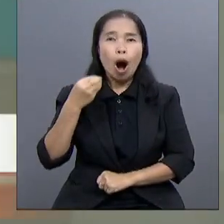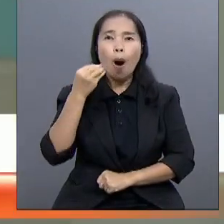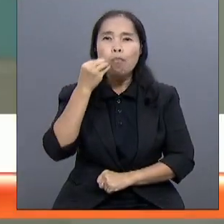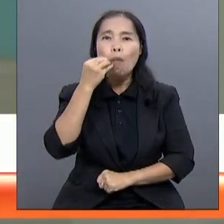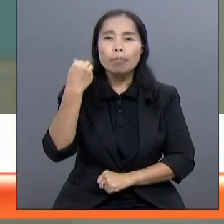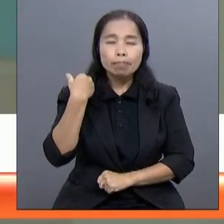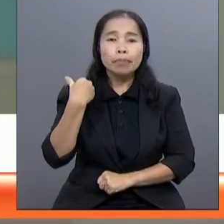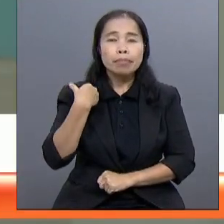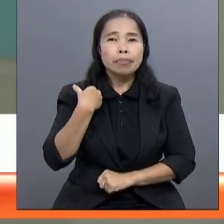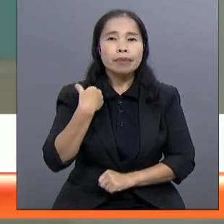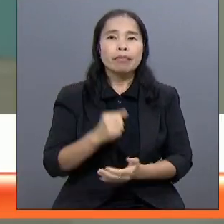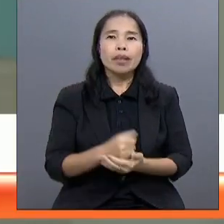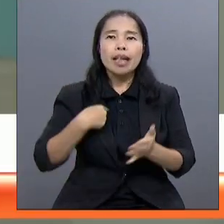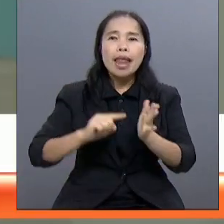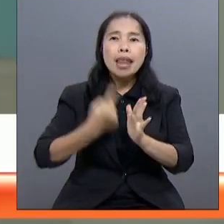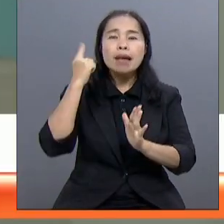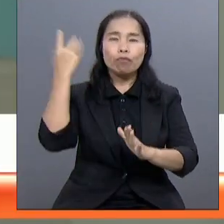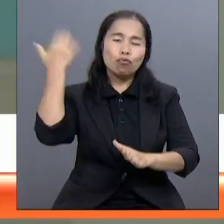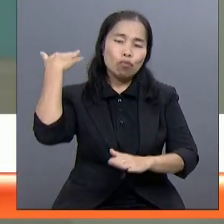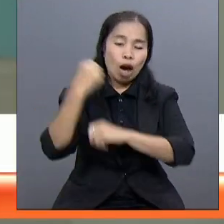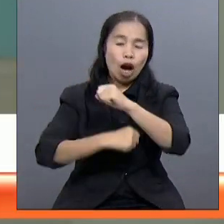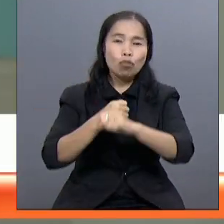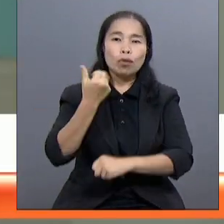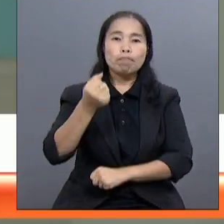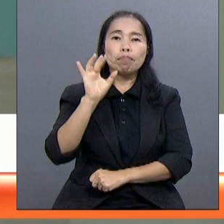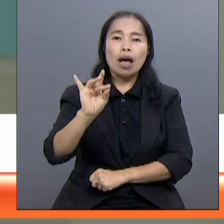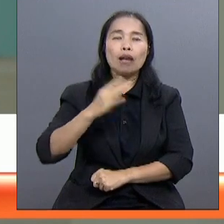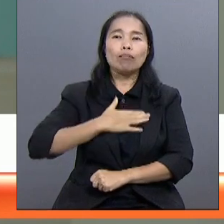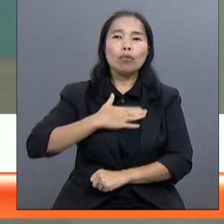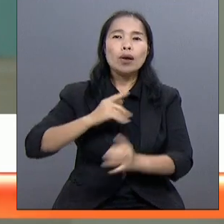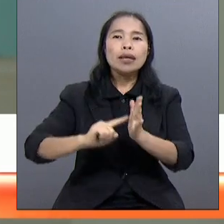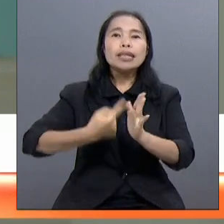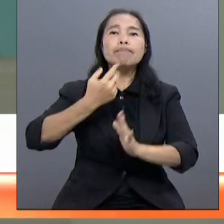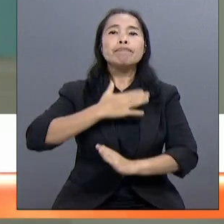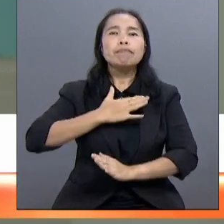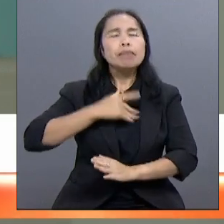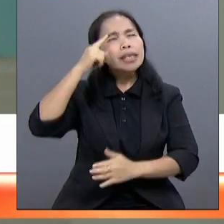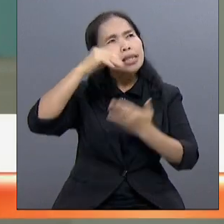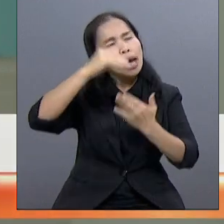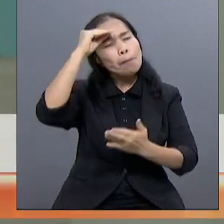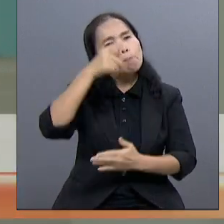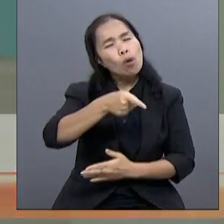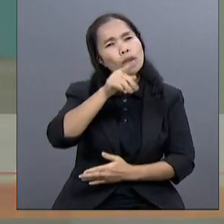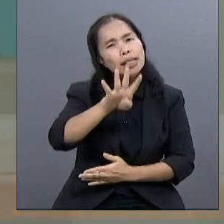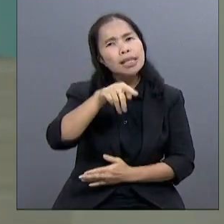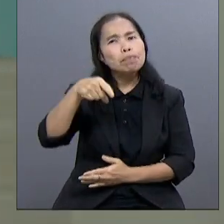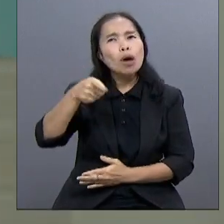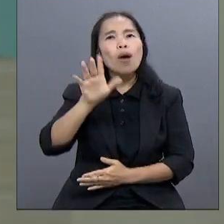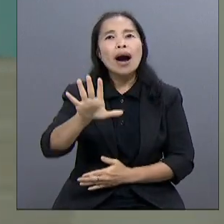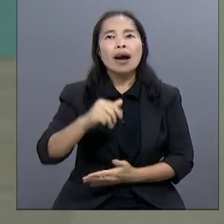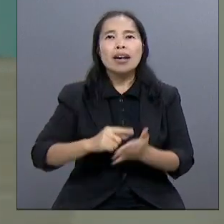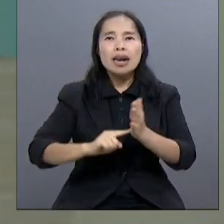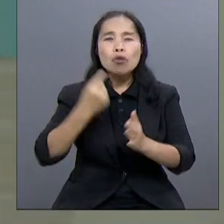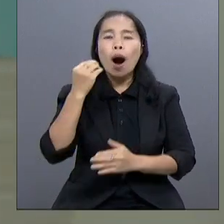ากคือตั้งแต่เริ่มต้นเลยรายมาสปีนี้คือเข้าปีที่8ตามั่งป.4 ป.5เริ่ม